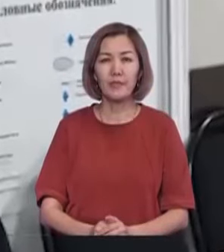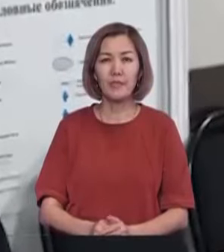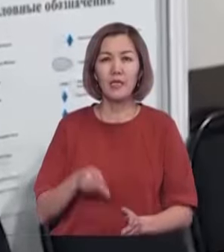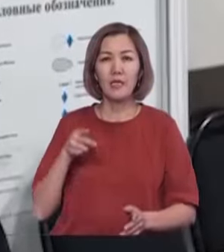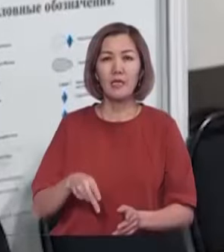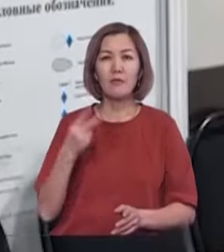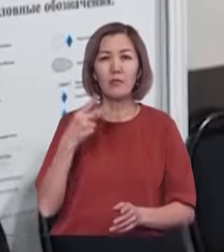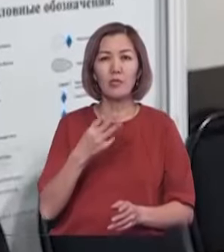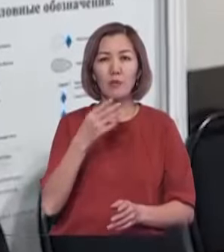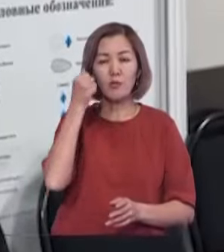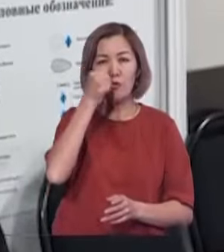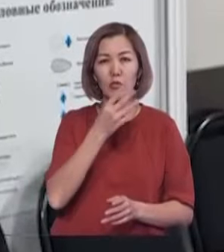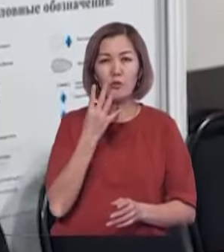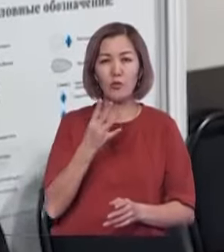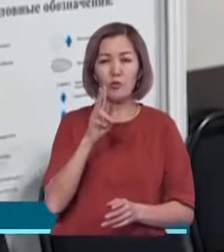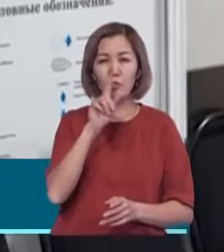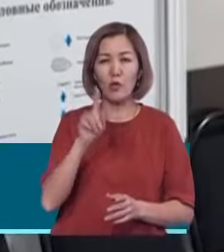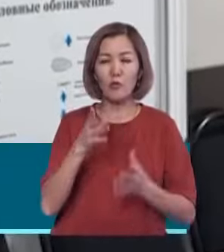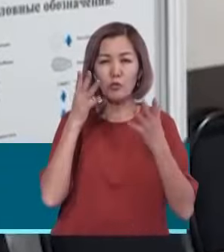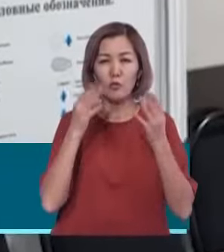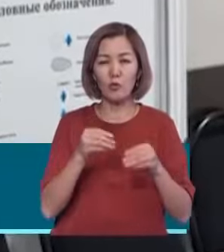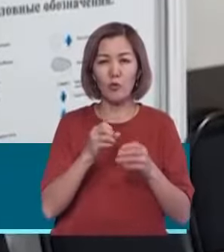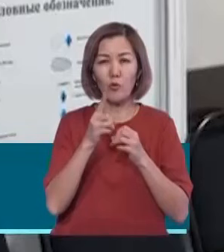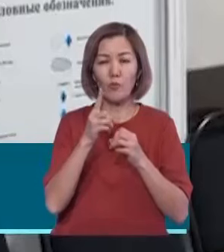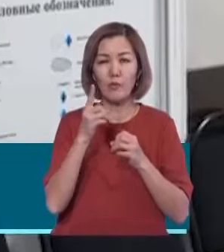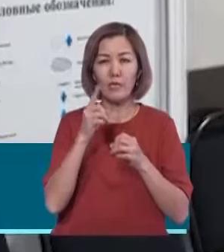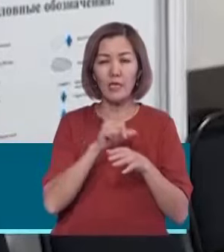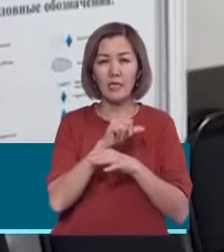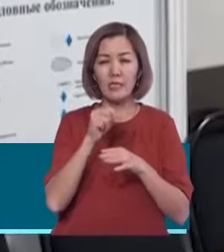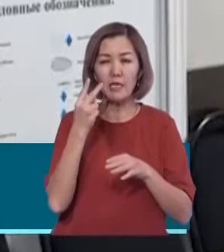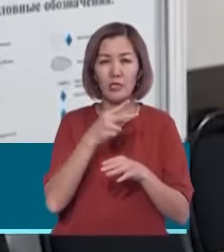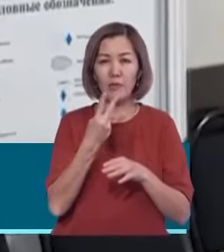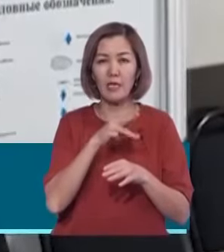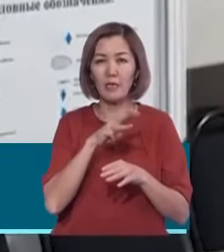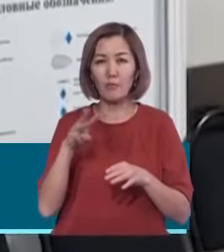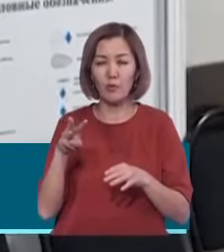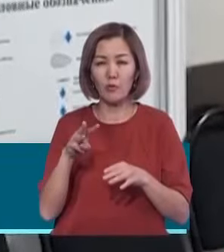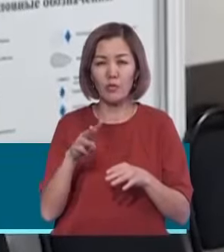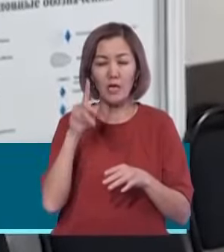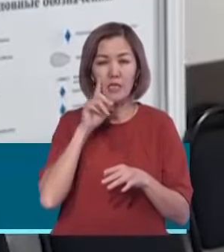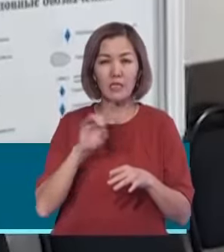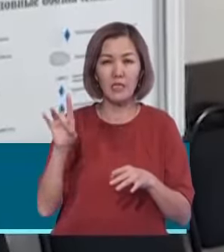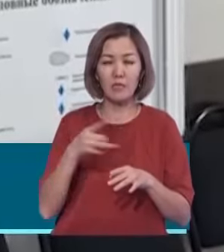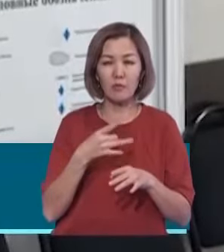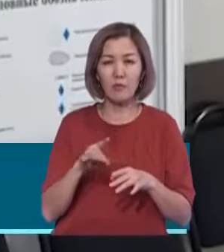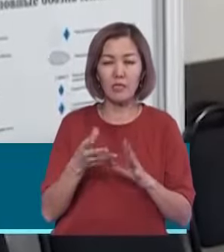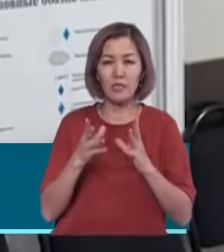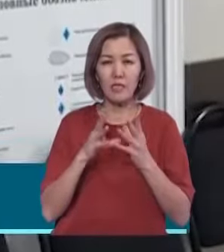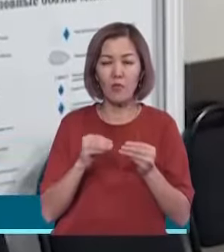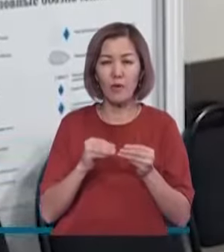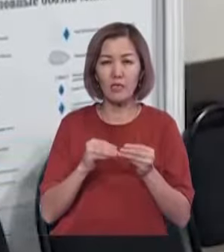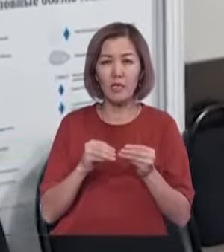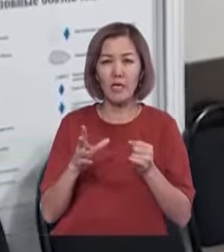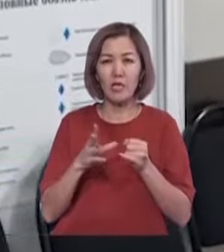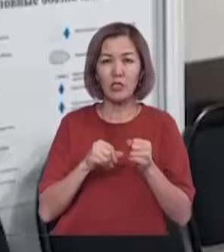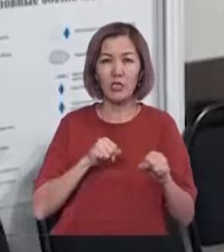2024 жылғы 4 наурыз күні 11 сағат 22 минутта Қазақстан Республикасының аумағында